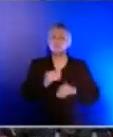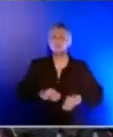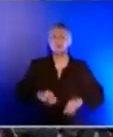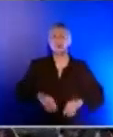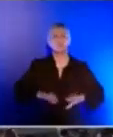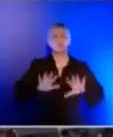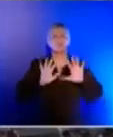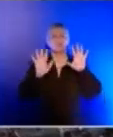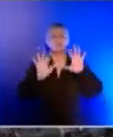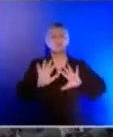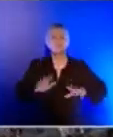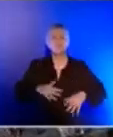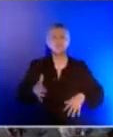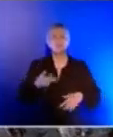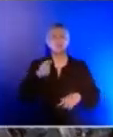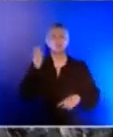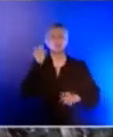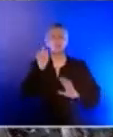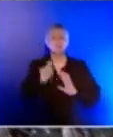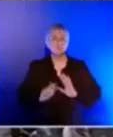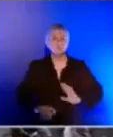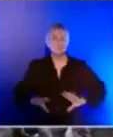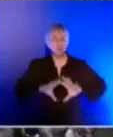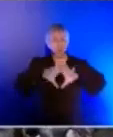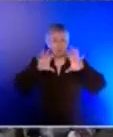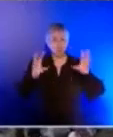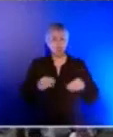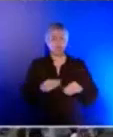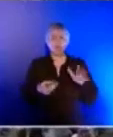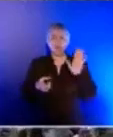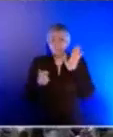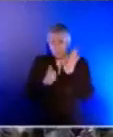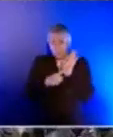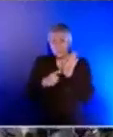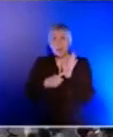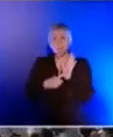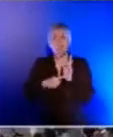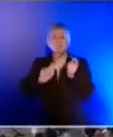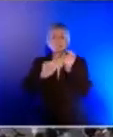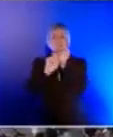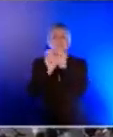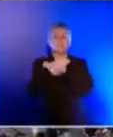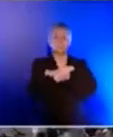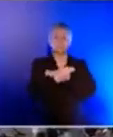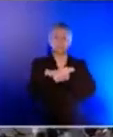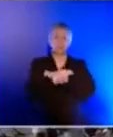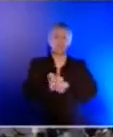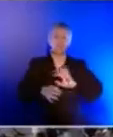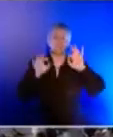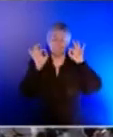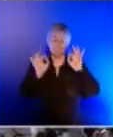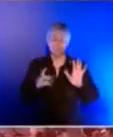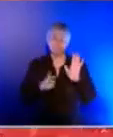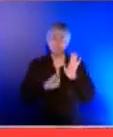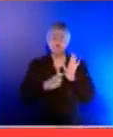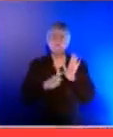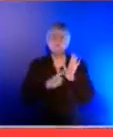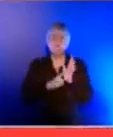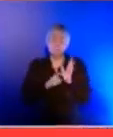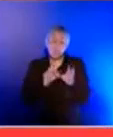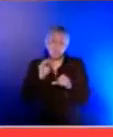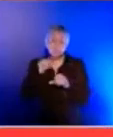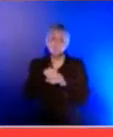προϋπόθεση είναι να οικοδομήσουμε ένα μαζικό, λαϊκό, δημοκρατικό, αριστερό, συμμετοχικό